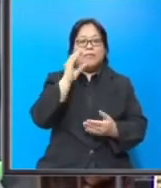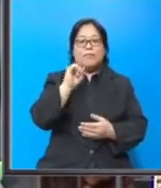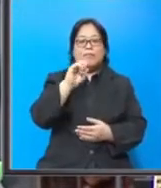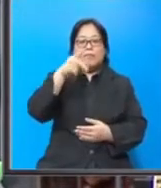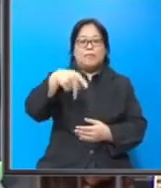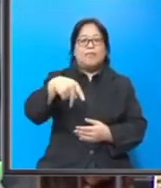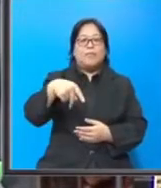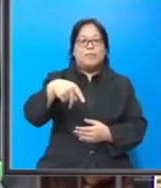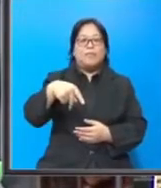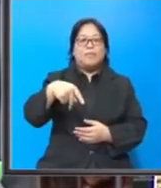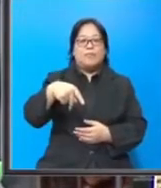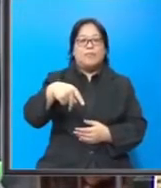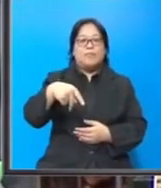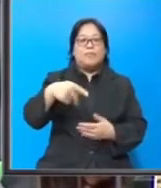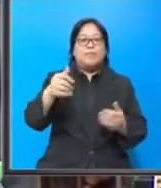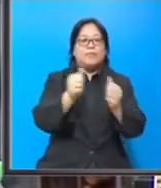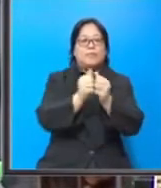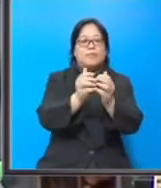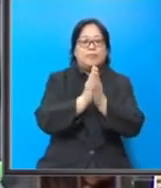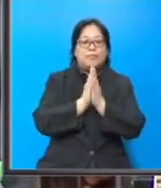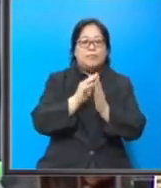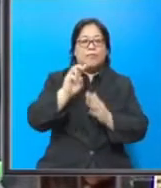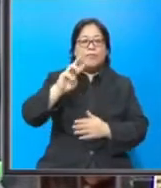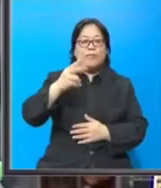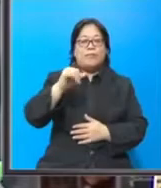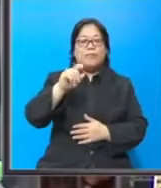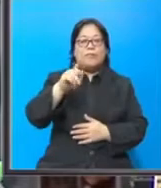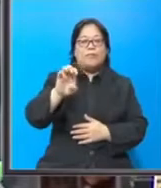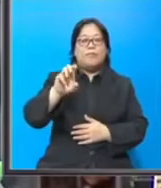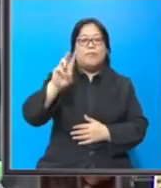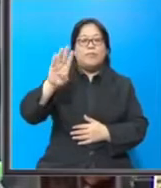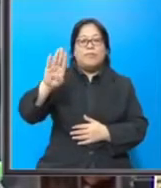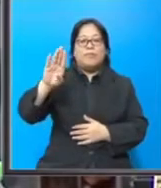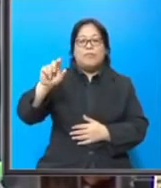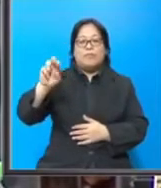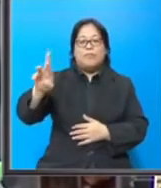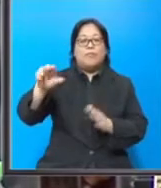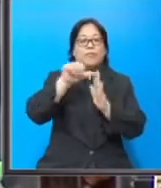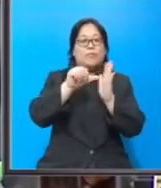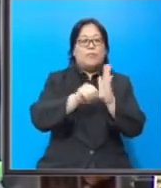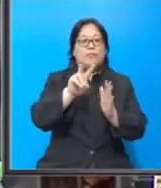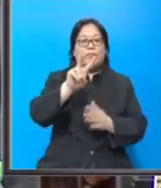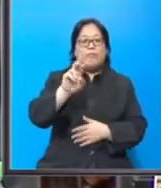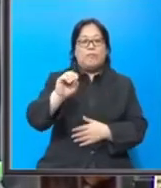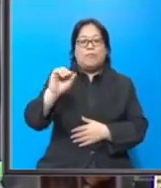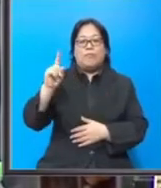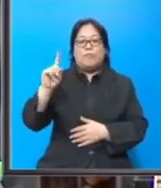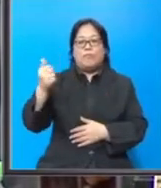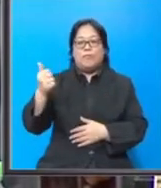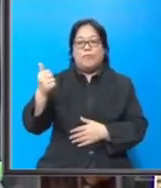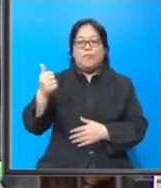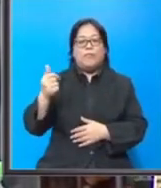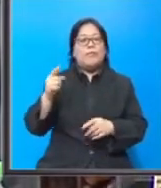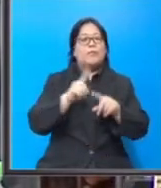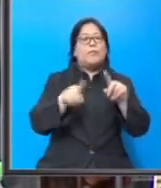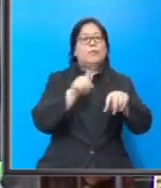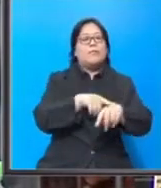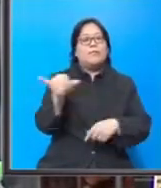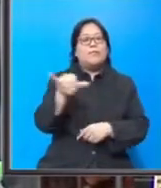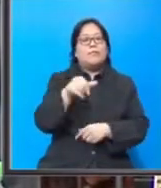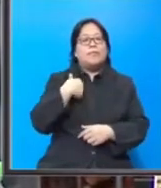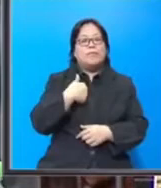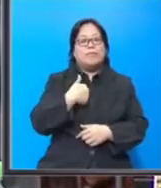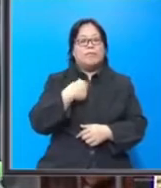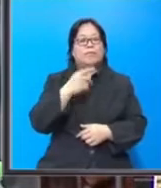skop apa ni, dengan izin The Whistleblower Act of 2010. Pada masa yang sama, kita perhatikan